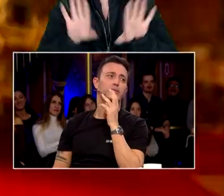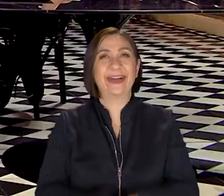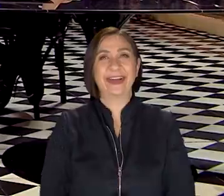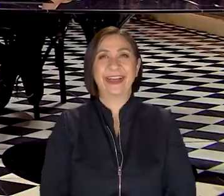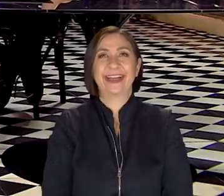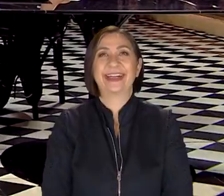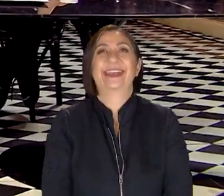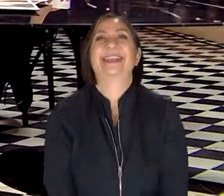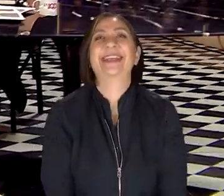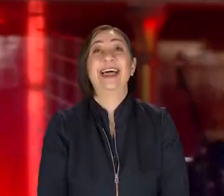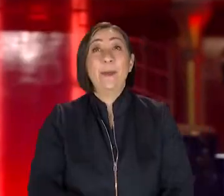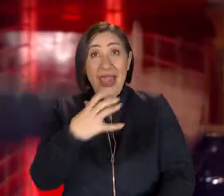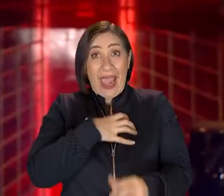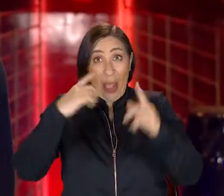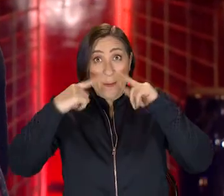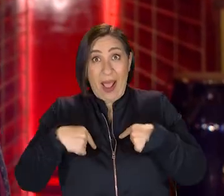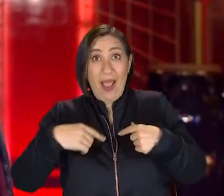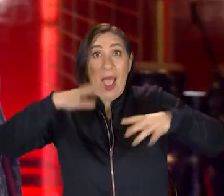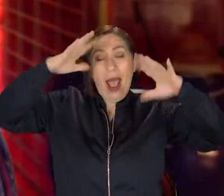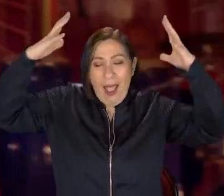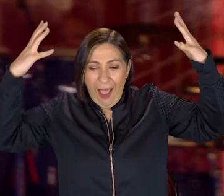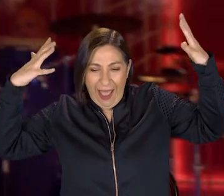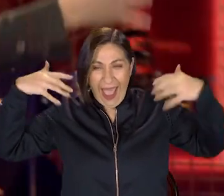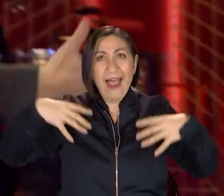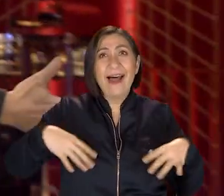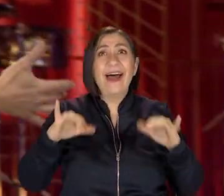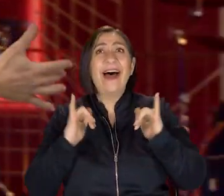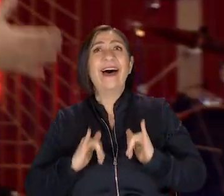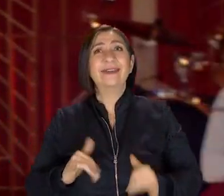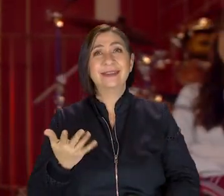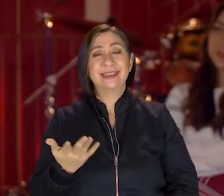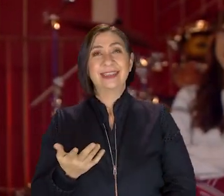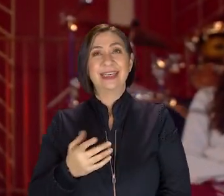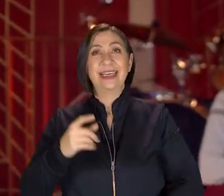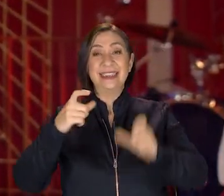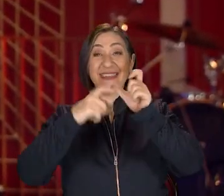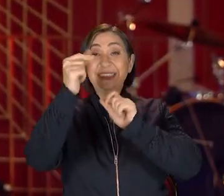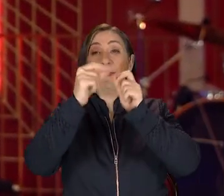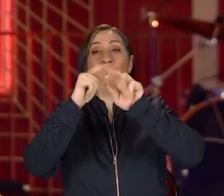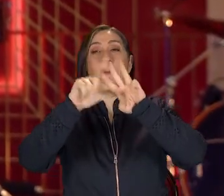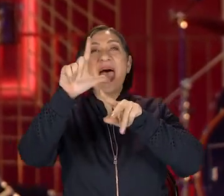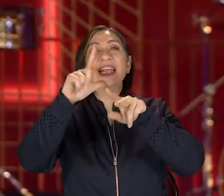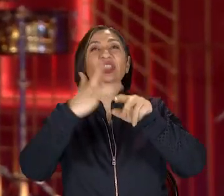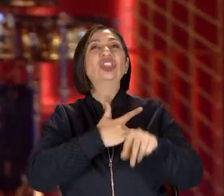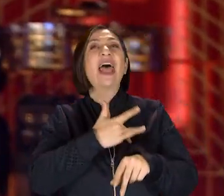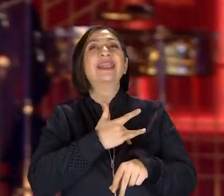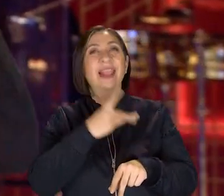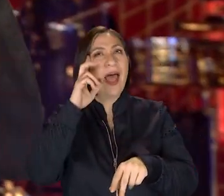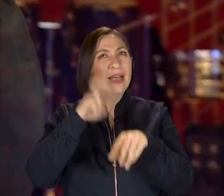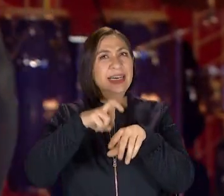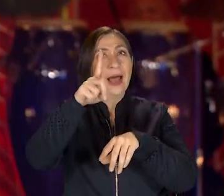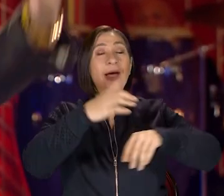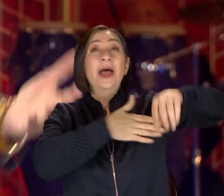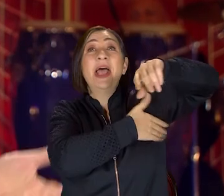dön! Bak! Kendine bak! Nasıl açıyorsun her şeyi? Sibel Can'ı hatırla. Sibel Can'ın